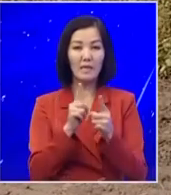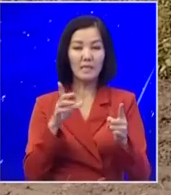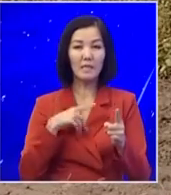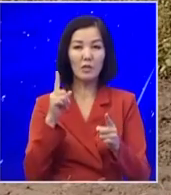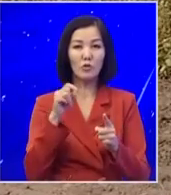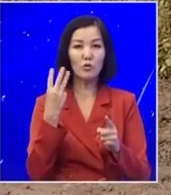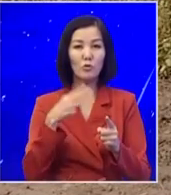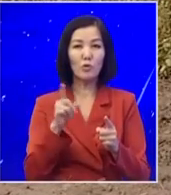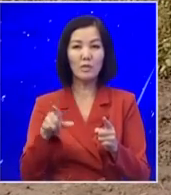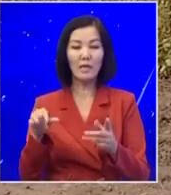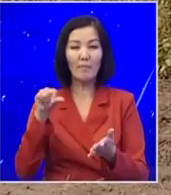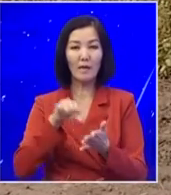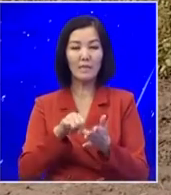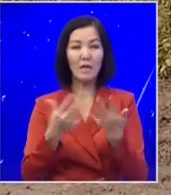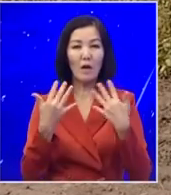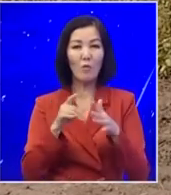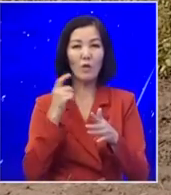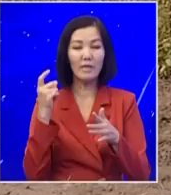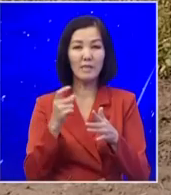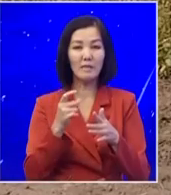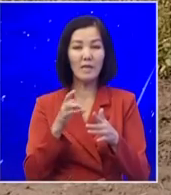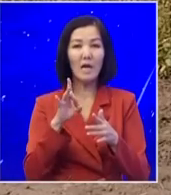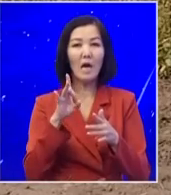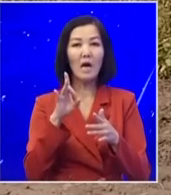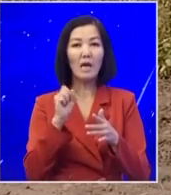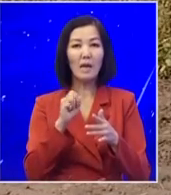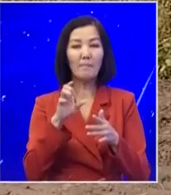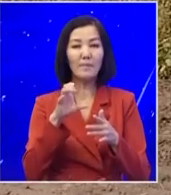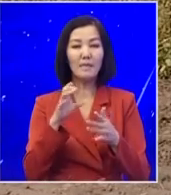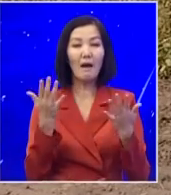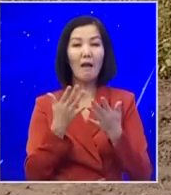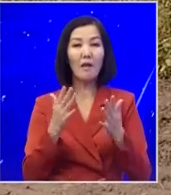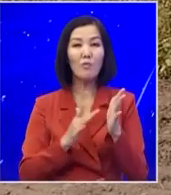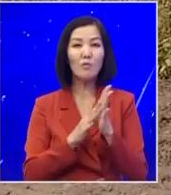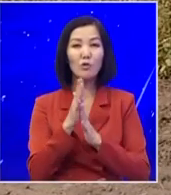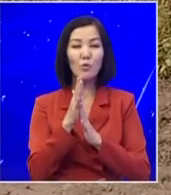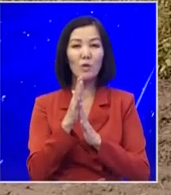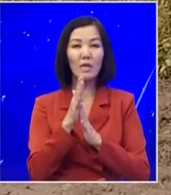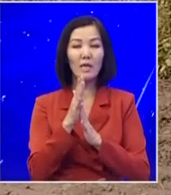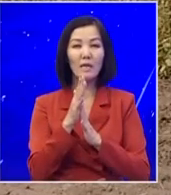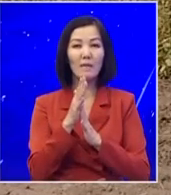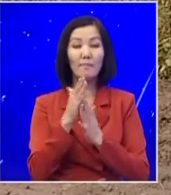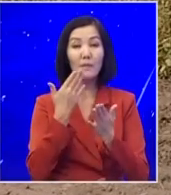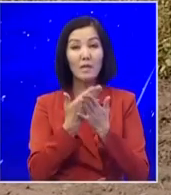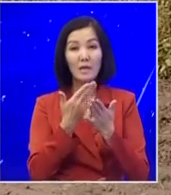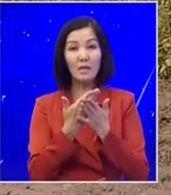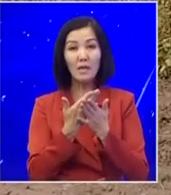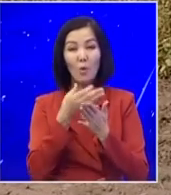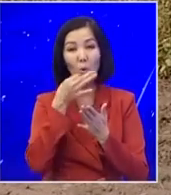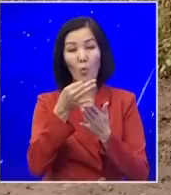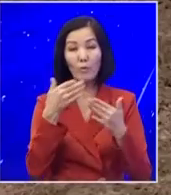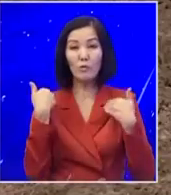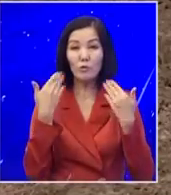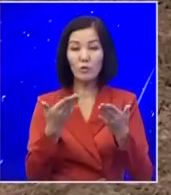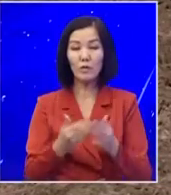Қазір осы шаруа жалықтарға осы рапстың қалай өсіретінін көрсетіп, өздерінің тәжірибесімен бөлісіп